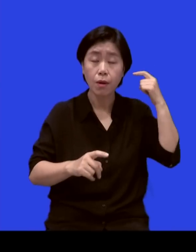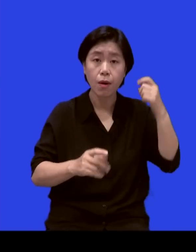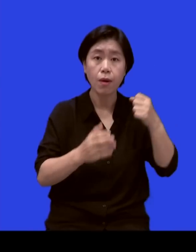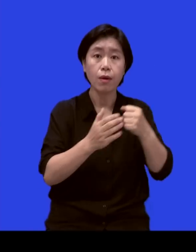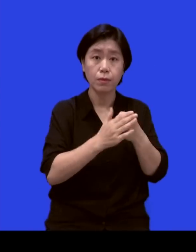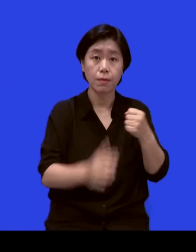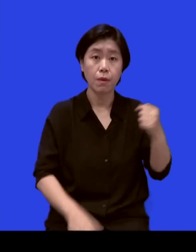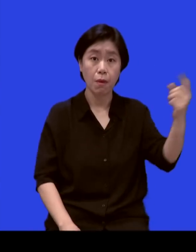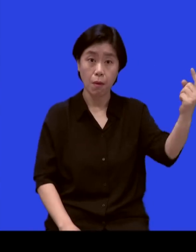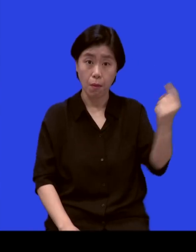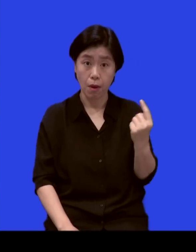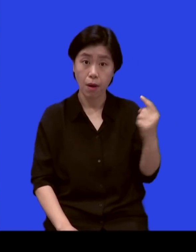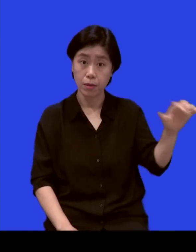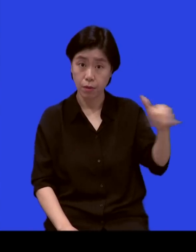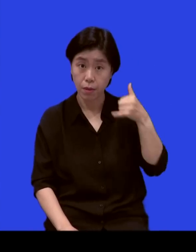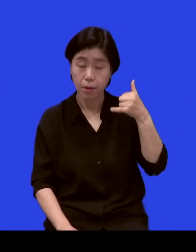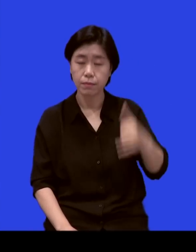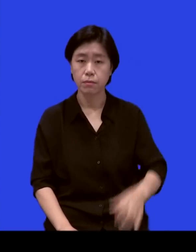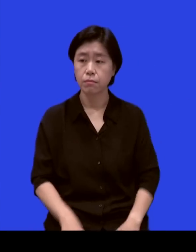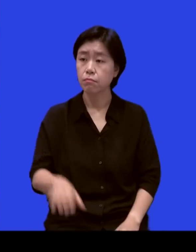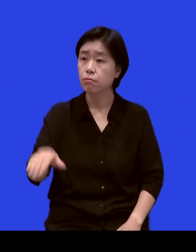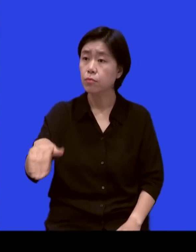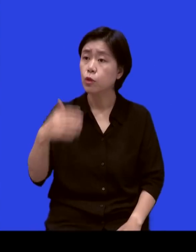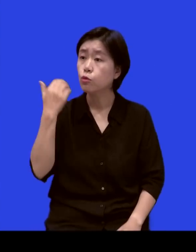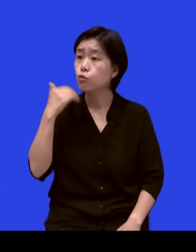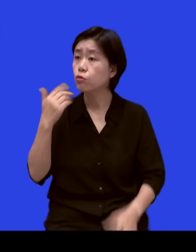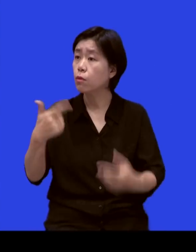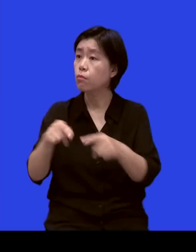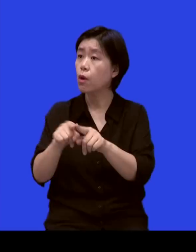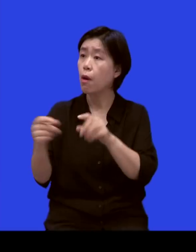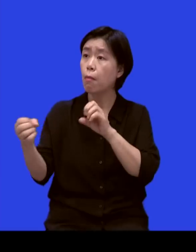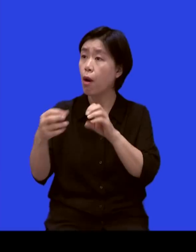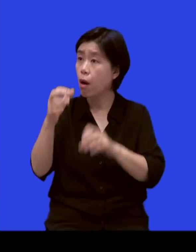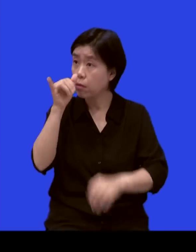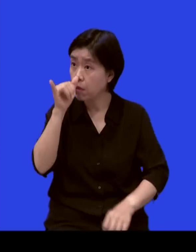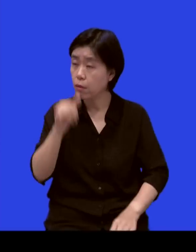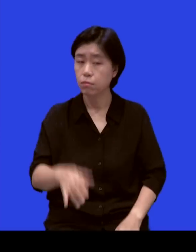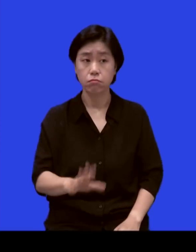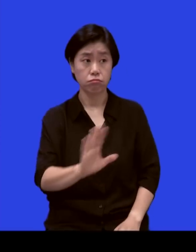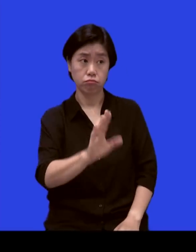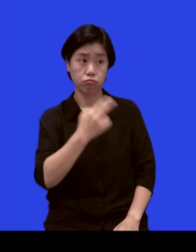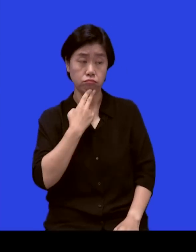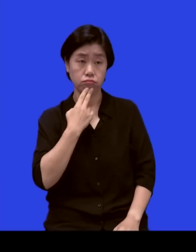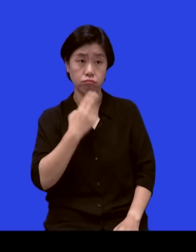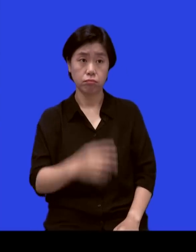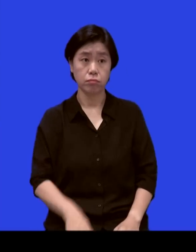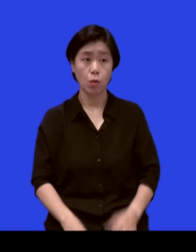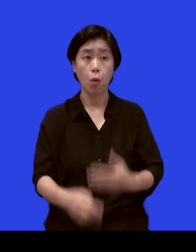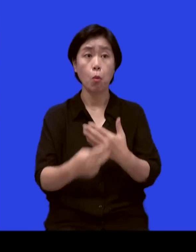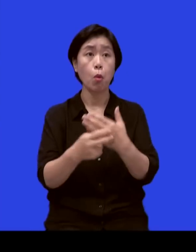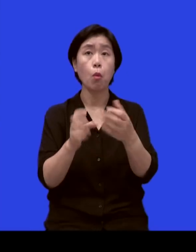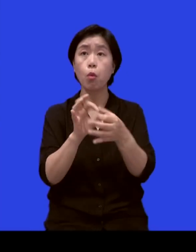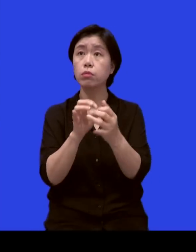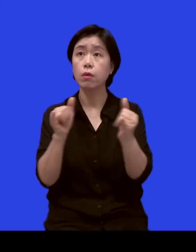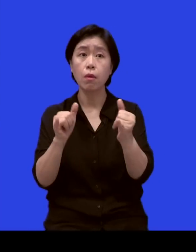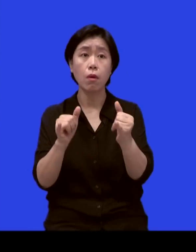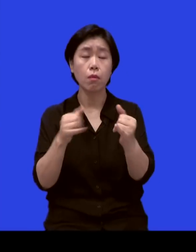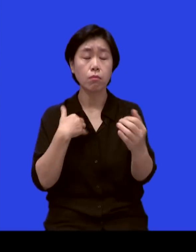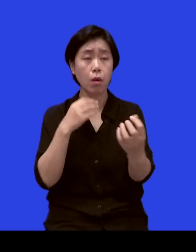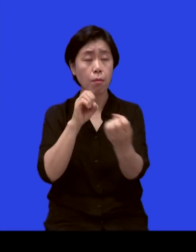누구하고 얘기했냐고. 네. 저 얘기한 거 없다. 그랬더니 그 병원장이 이제 오셔가지고 무릎